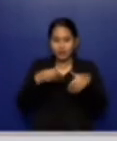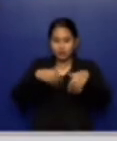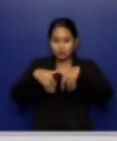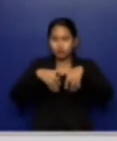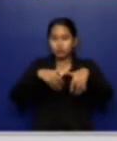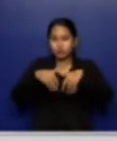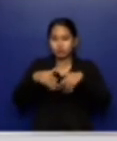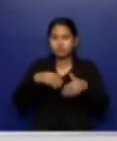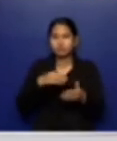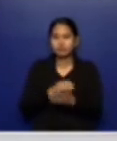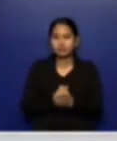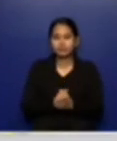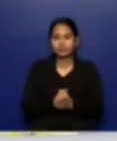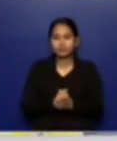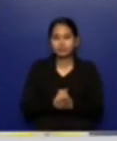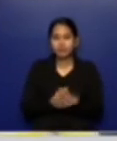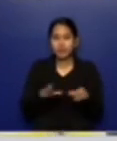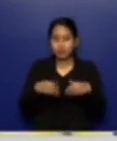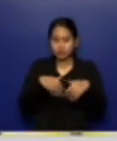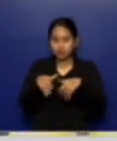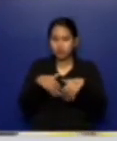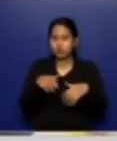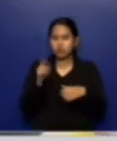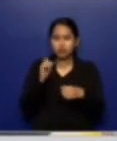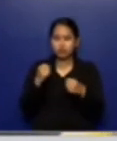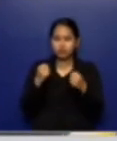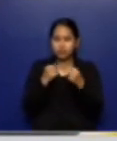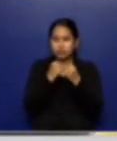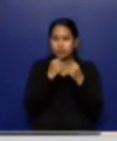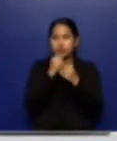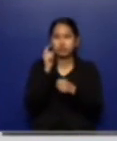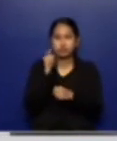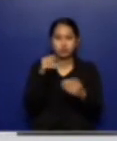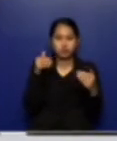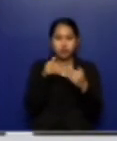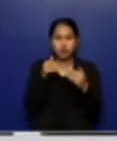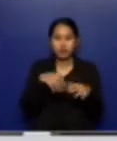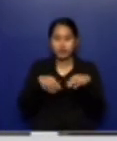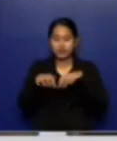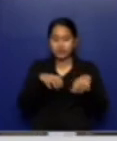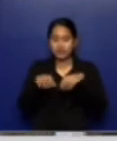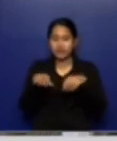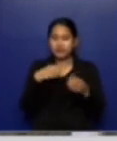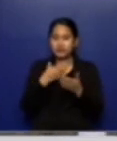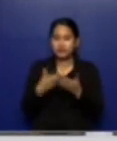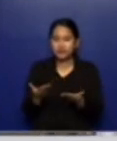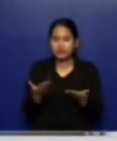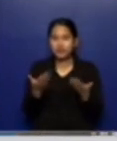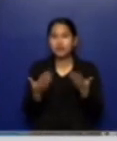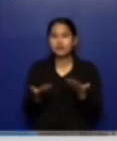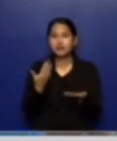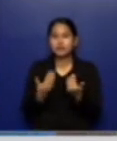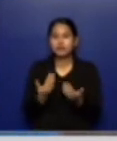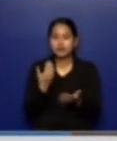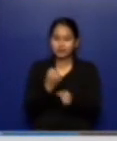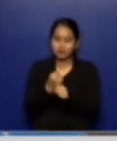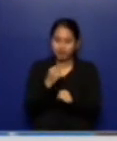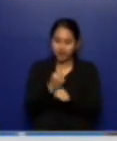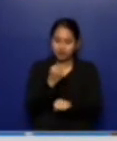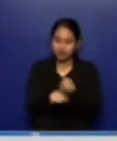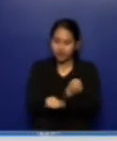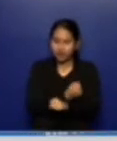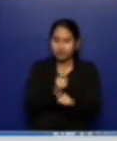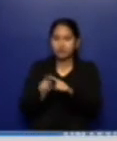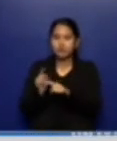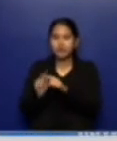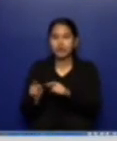นะครับในส่วนนี้เป็นการกระตุ้นโดยตรงเขาจะทำจัดซื้อจัดจ้างหรือจะทำอะไรจ้างงานในหมู่บ้านของเขาที่ไม่ได้อิง